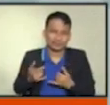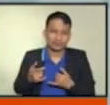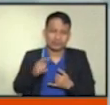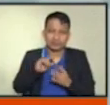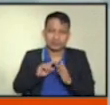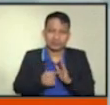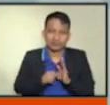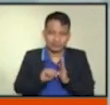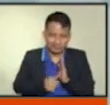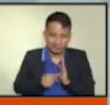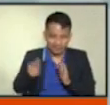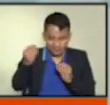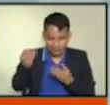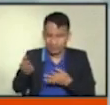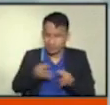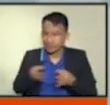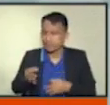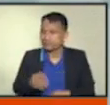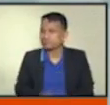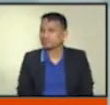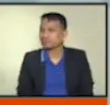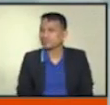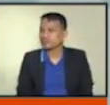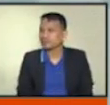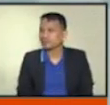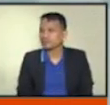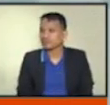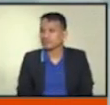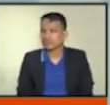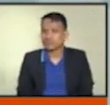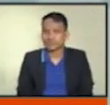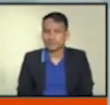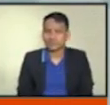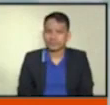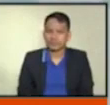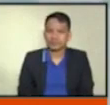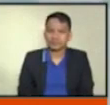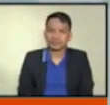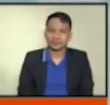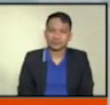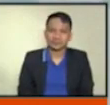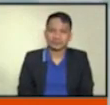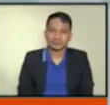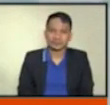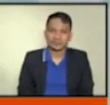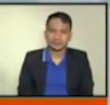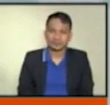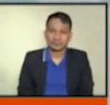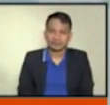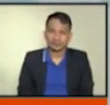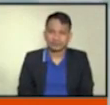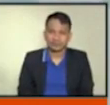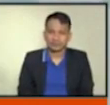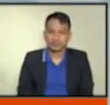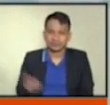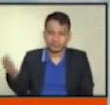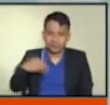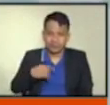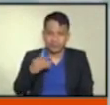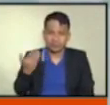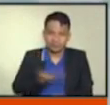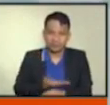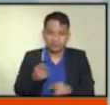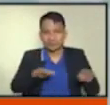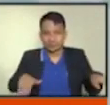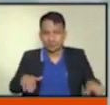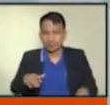akin yung kwan. Itong sinungaling, sinungaling na yung bata na 7 years old. Sinungaling ka talaga. Pa, o di, punta mo dito yung bata